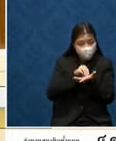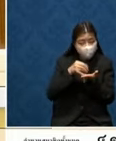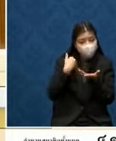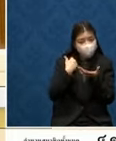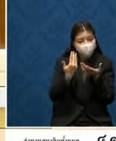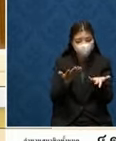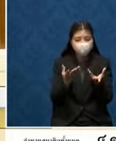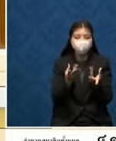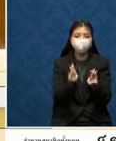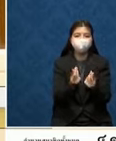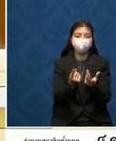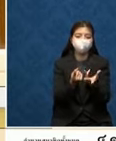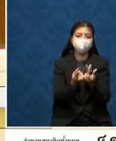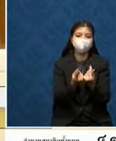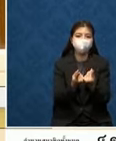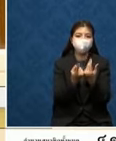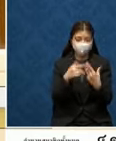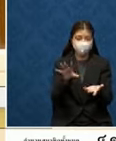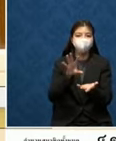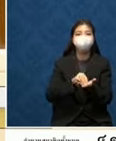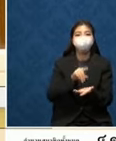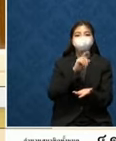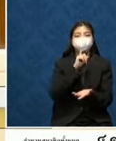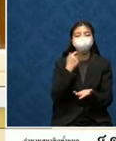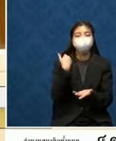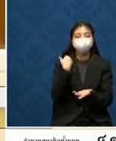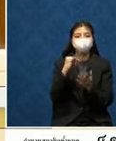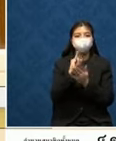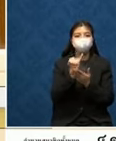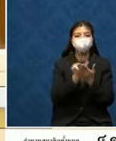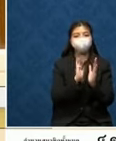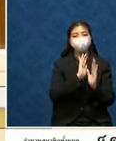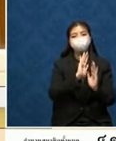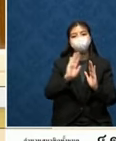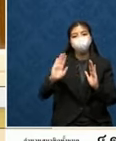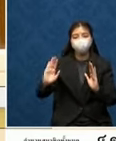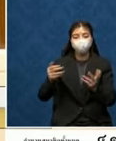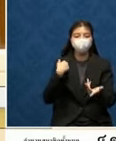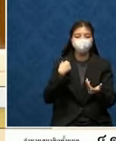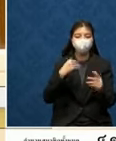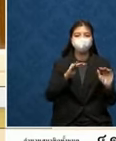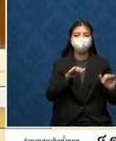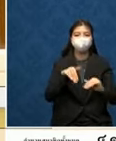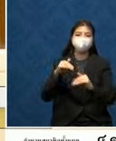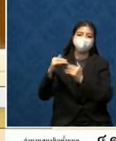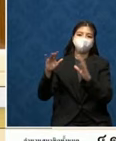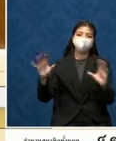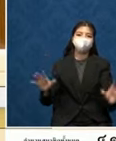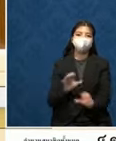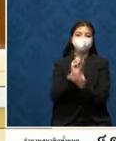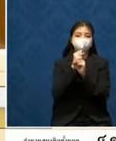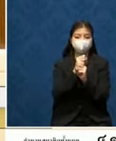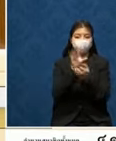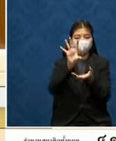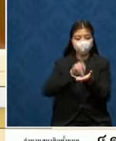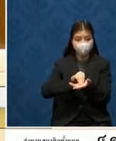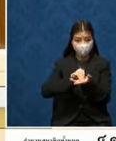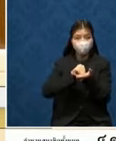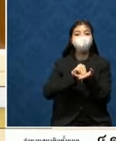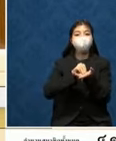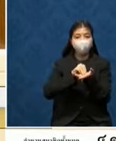ไหร่วันนี้ผมก็มีข้อมูลแล้วล่ะจังหวัดหลายจังหวัดซึ่งทางตำรวจกำลังสรุปมาให้ผมดูอยู่ซึ่งมีทั้ง